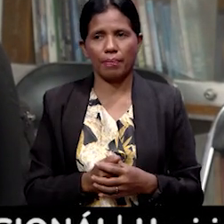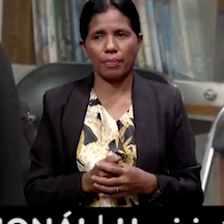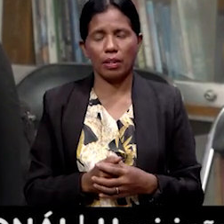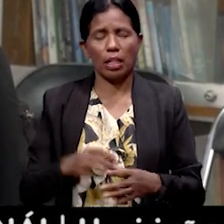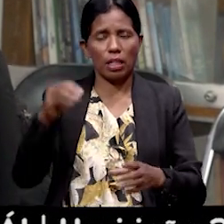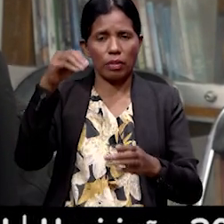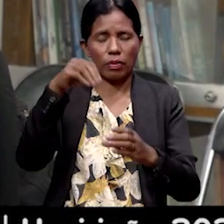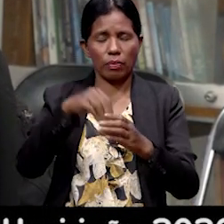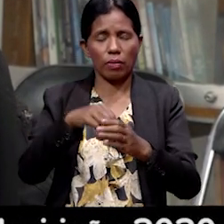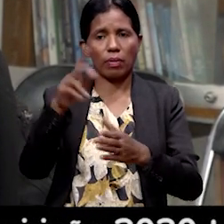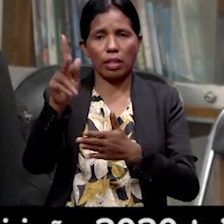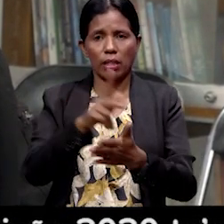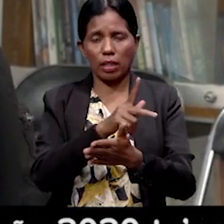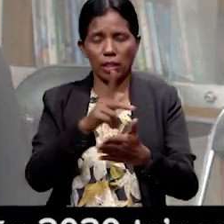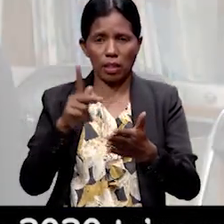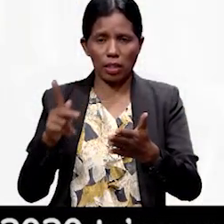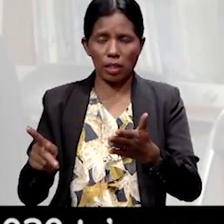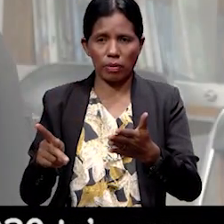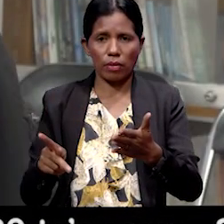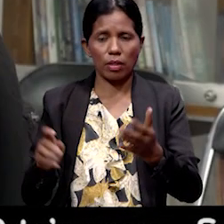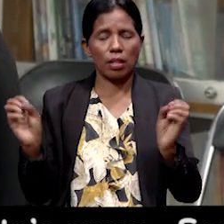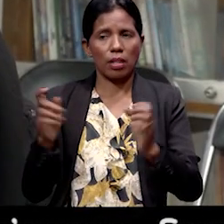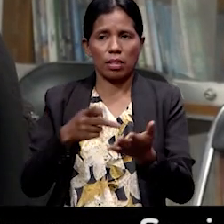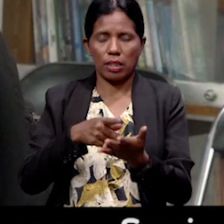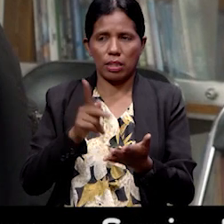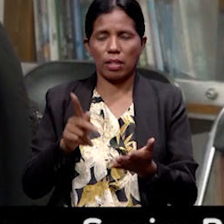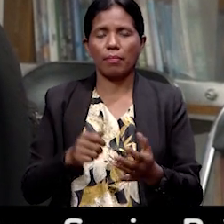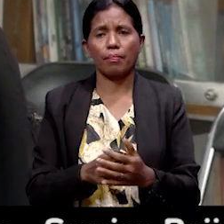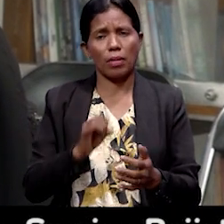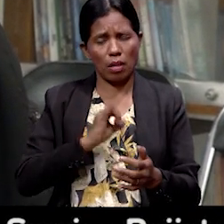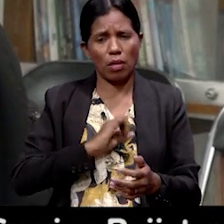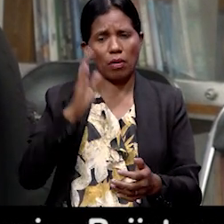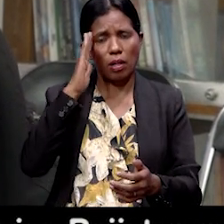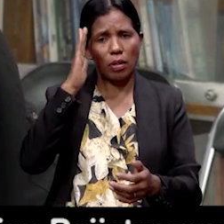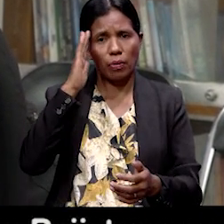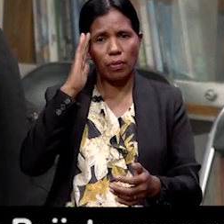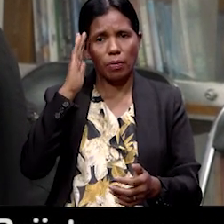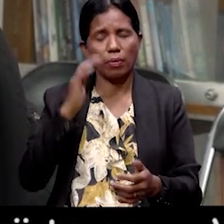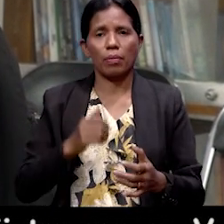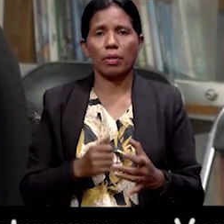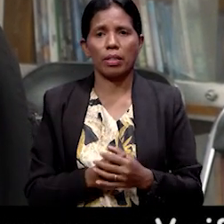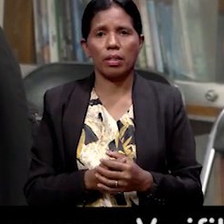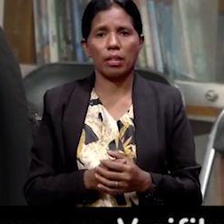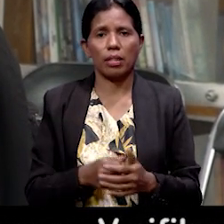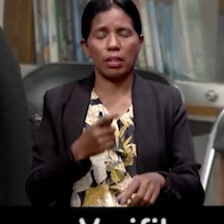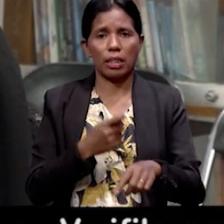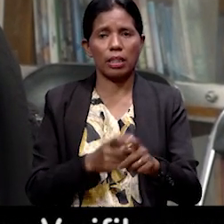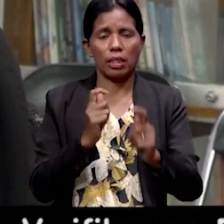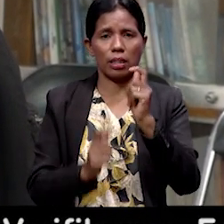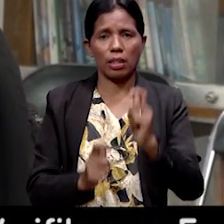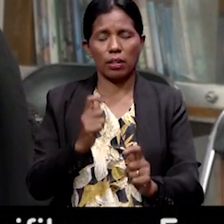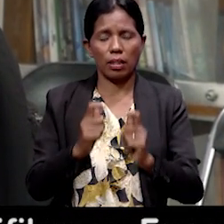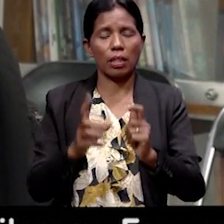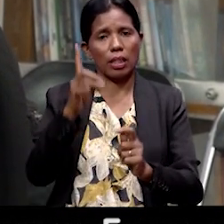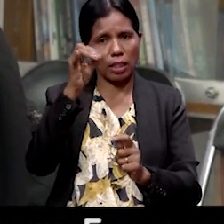involve ini krimi fraude fiskal. Sing honing mandado ne mai si tribunal